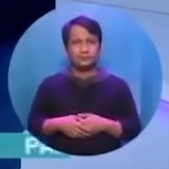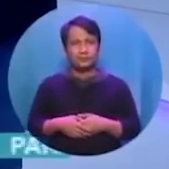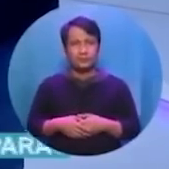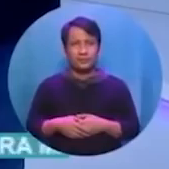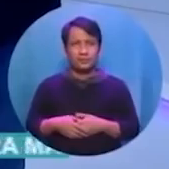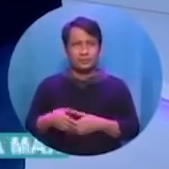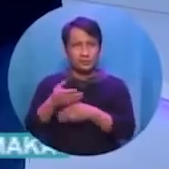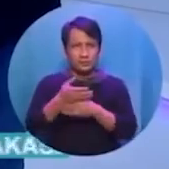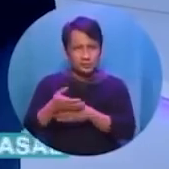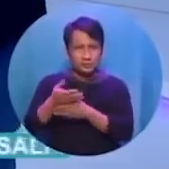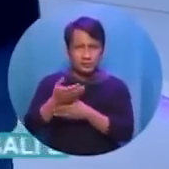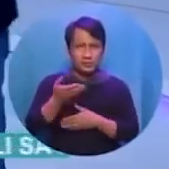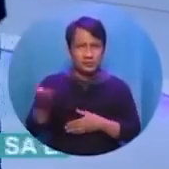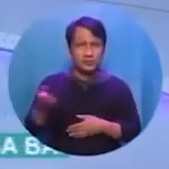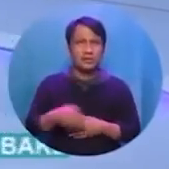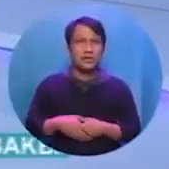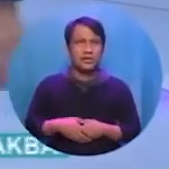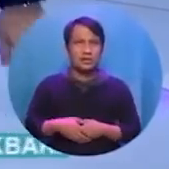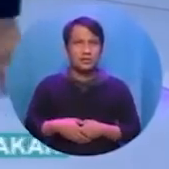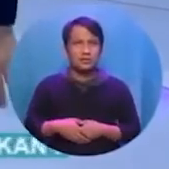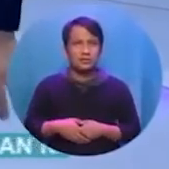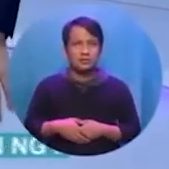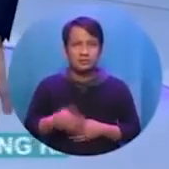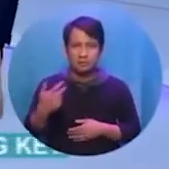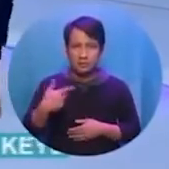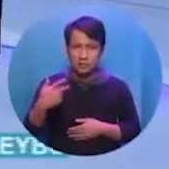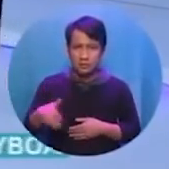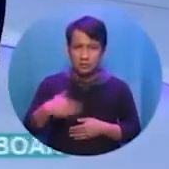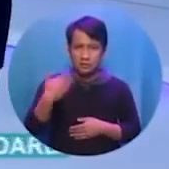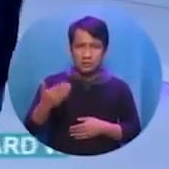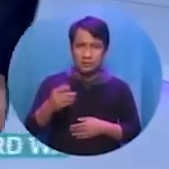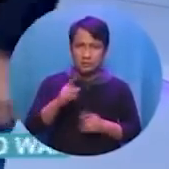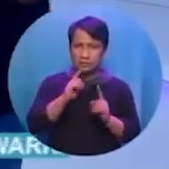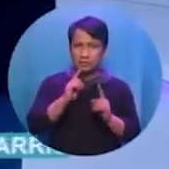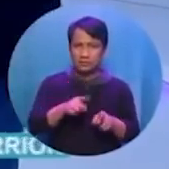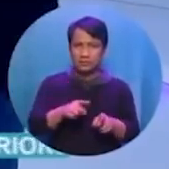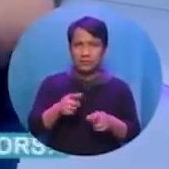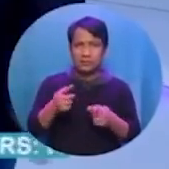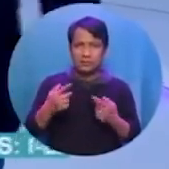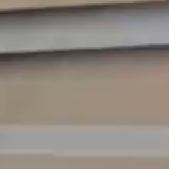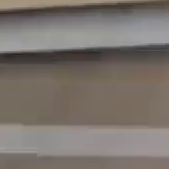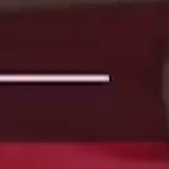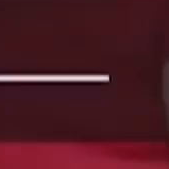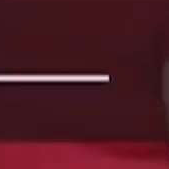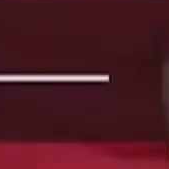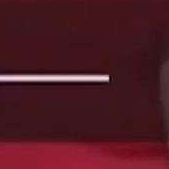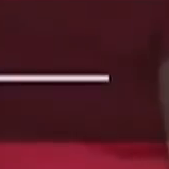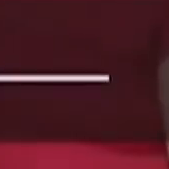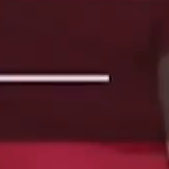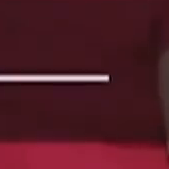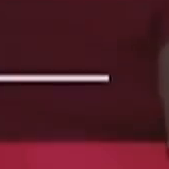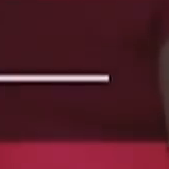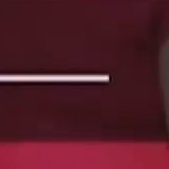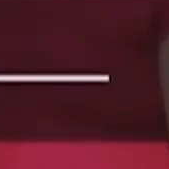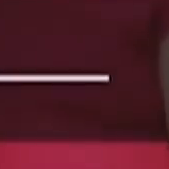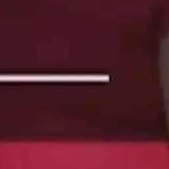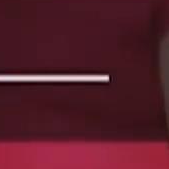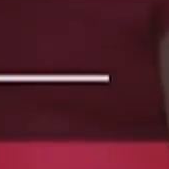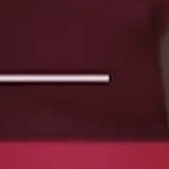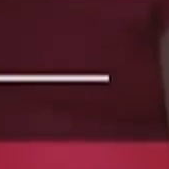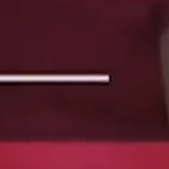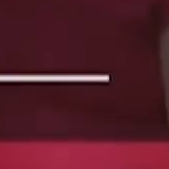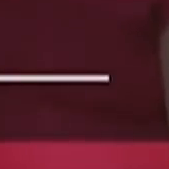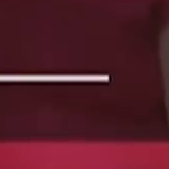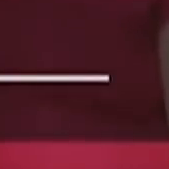Ingat po palagi. Okay. At meron tayong accomplishment report. Hello po, Sir Rafi. Ako po